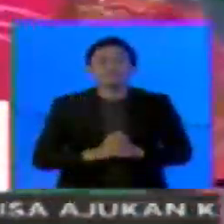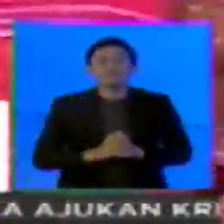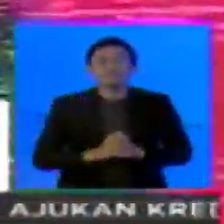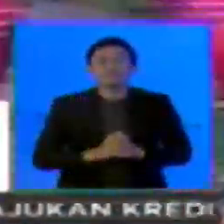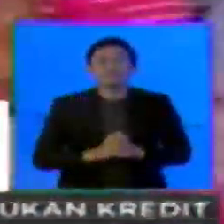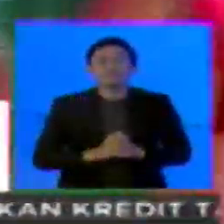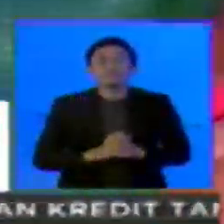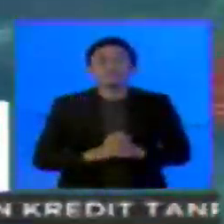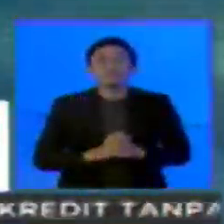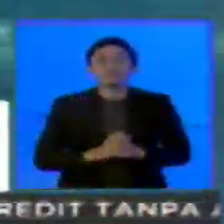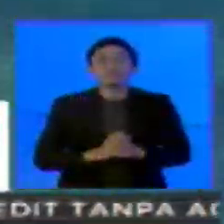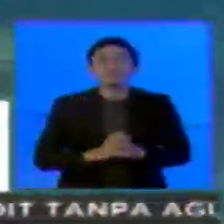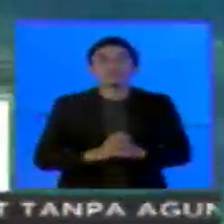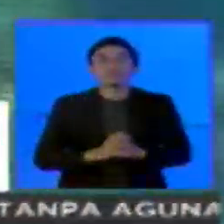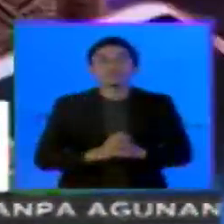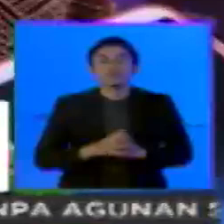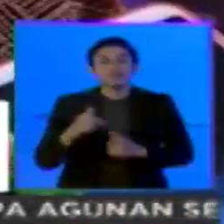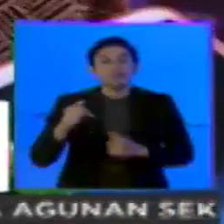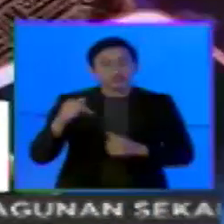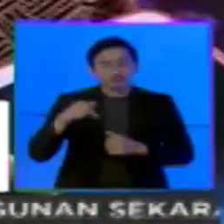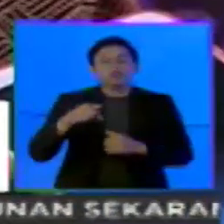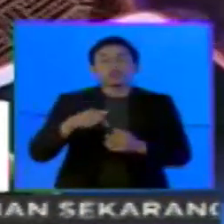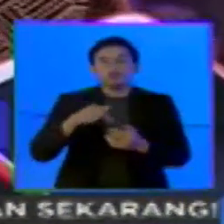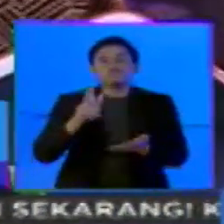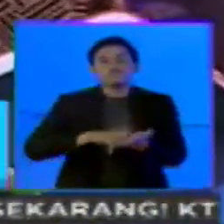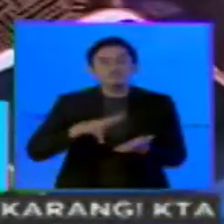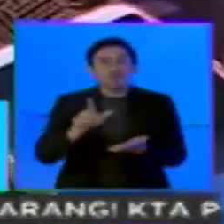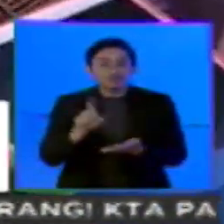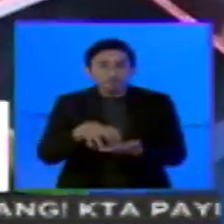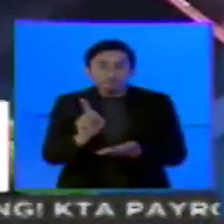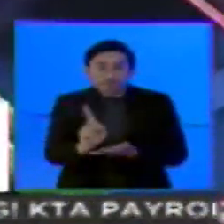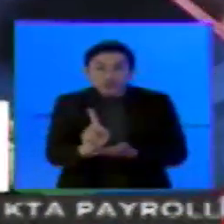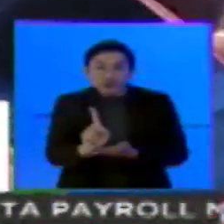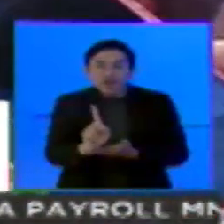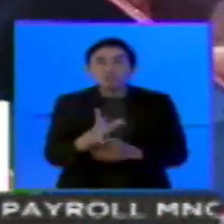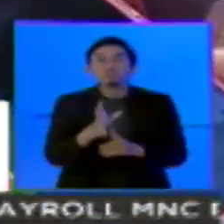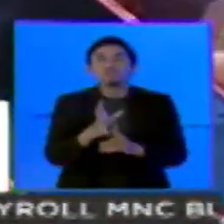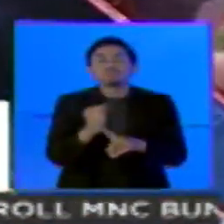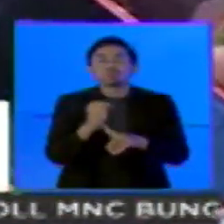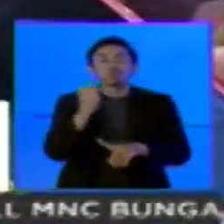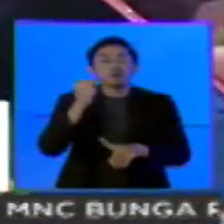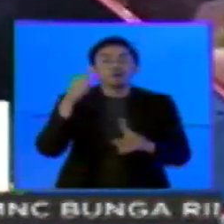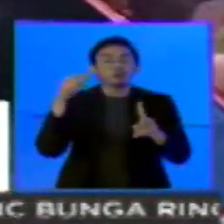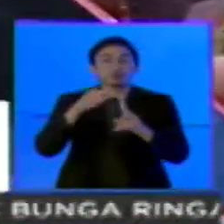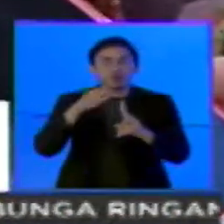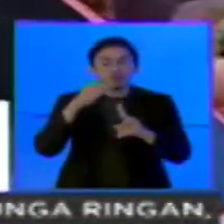Saat ini kami tetapkan itu adalah berada di destinasi prioritas dan kebetulan